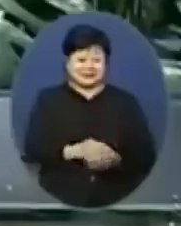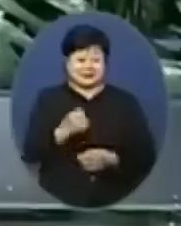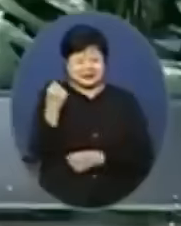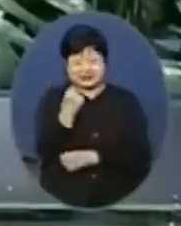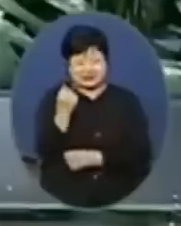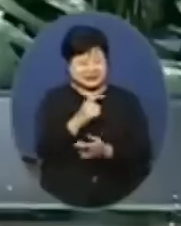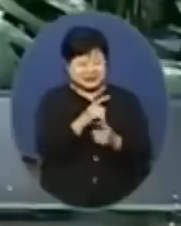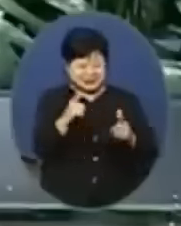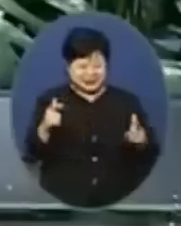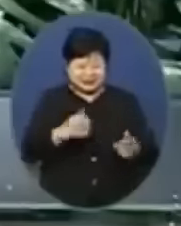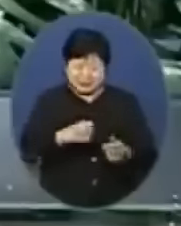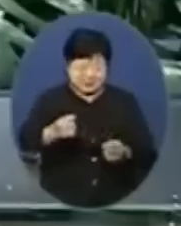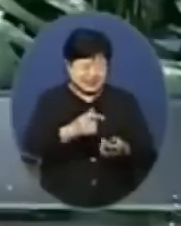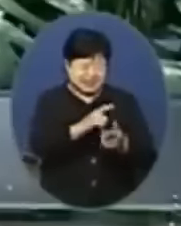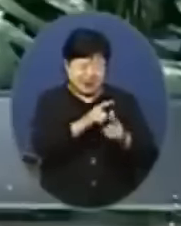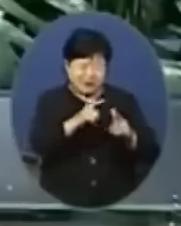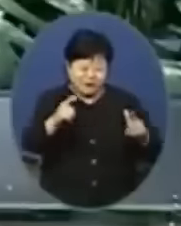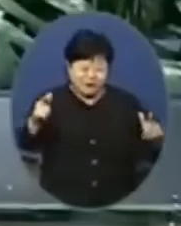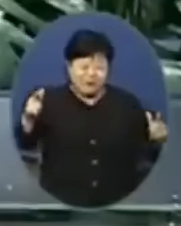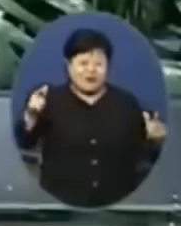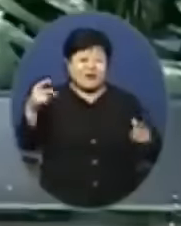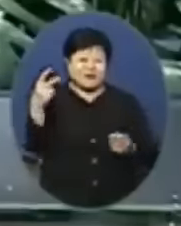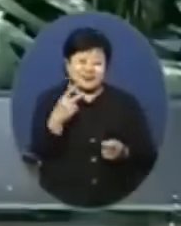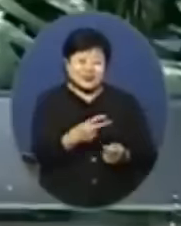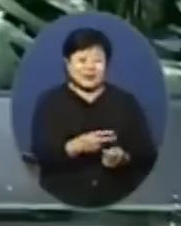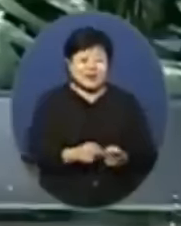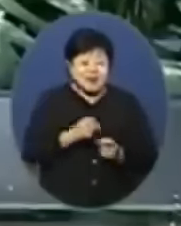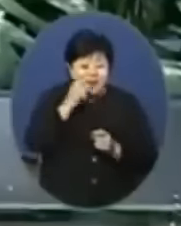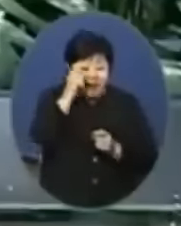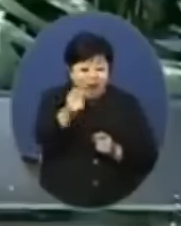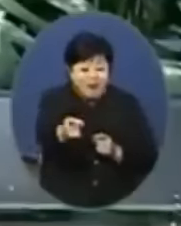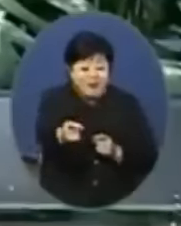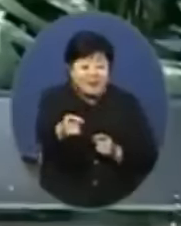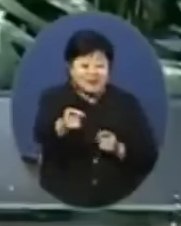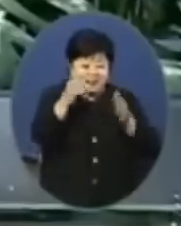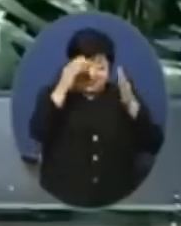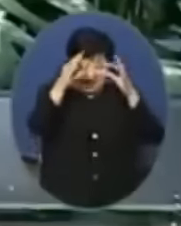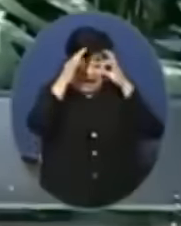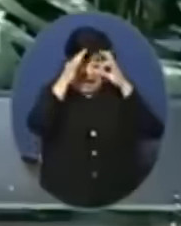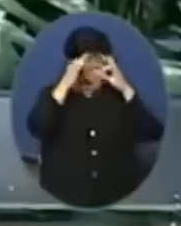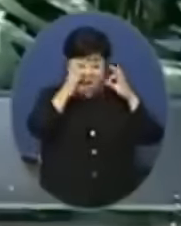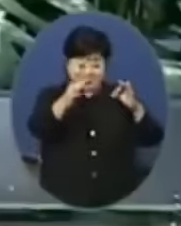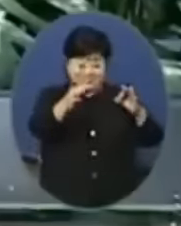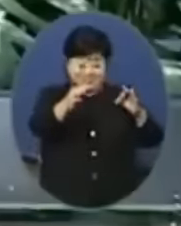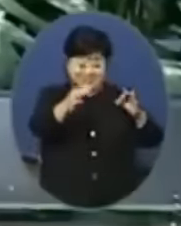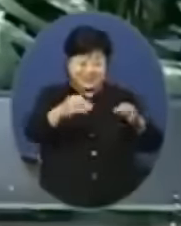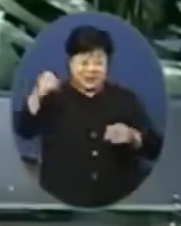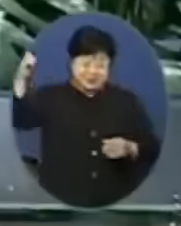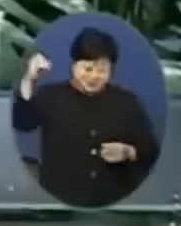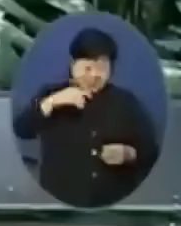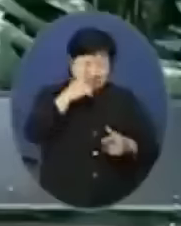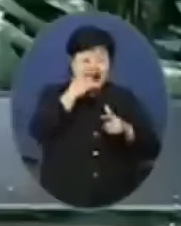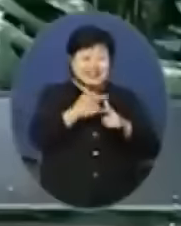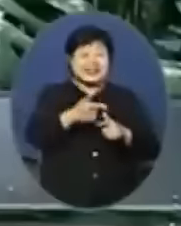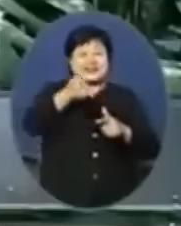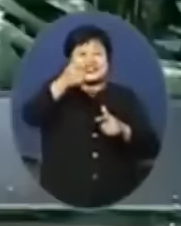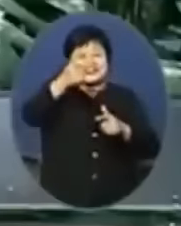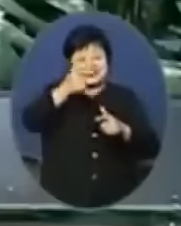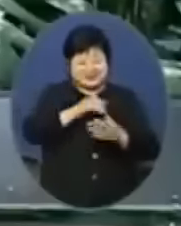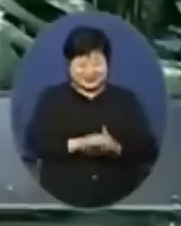흔들리지 않고 빼앗기지 아니하고 영원히 바라볼 수 있는 빛이 바로 예수님이신